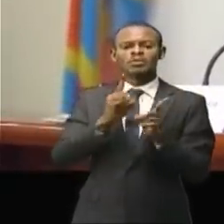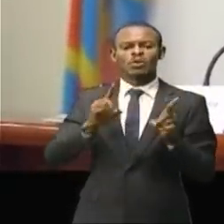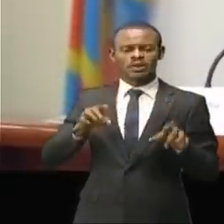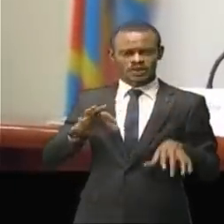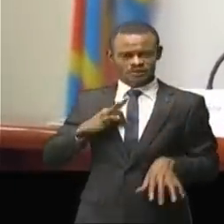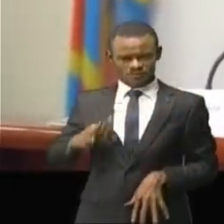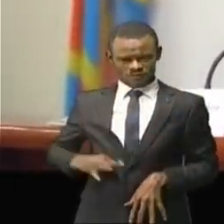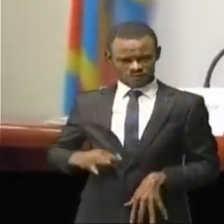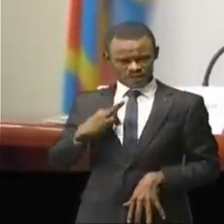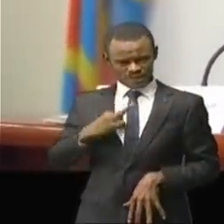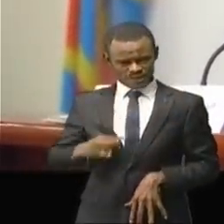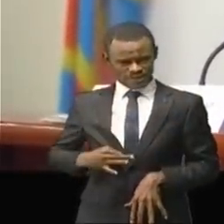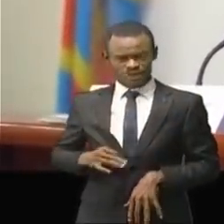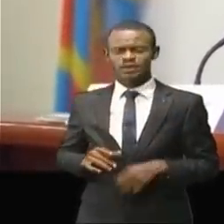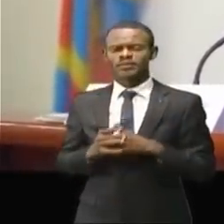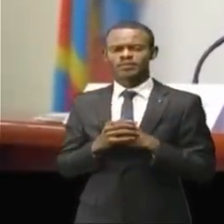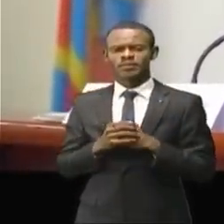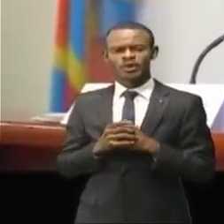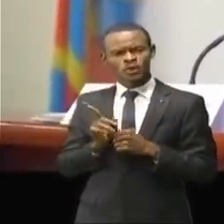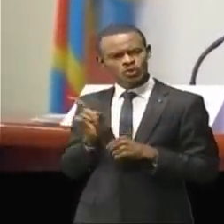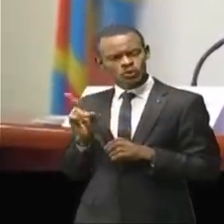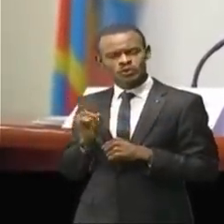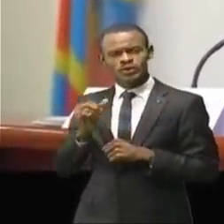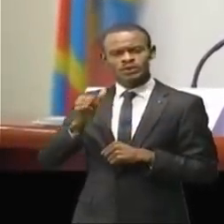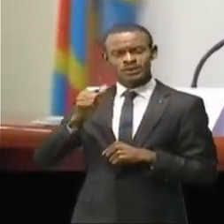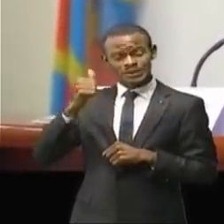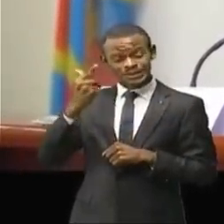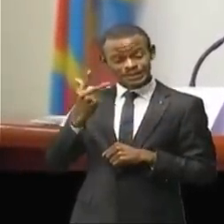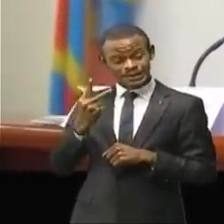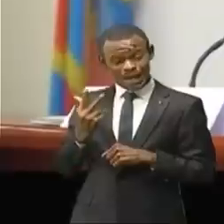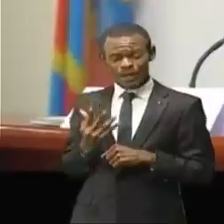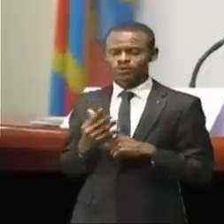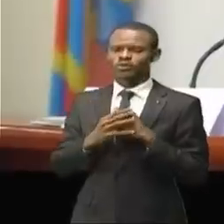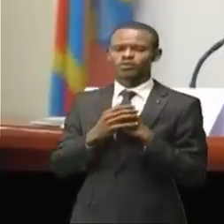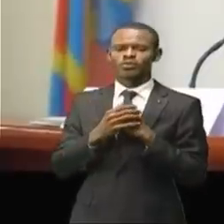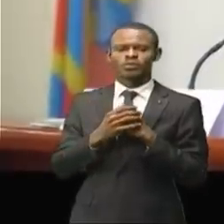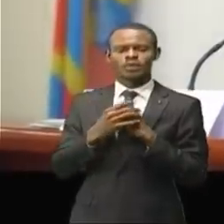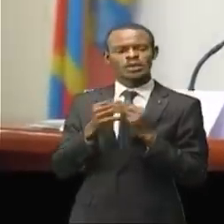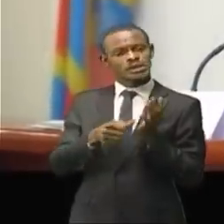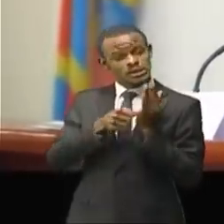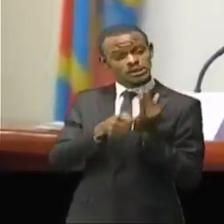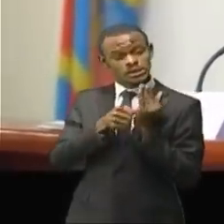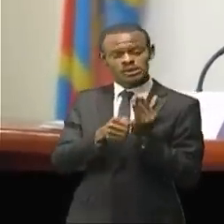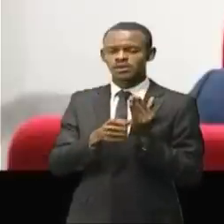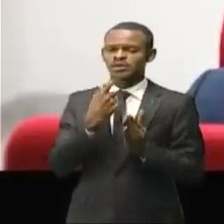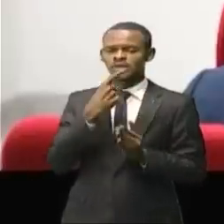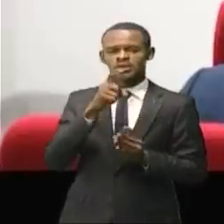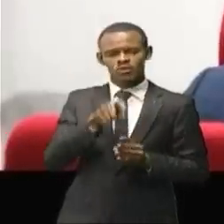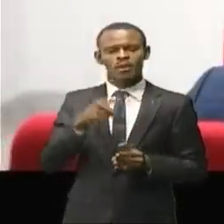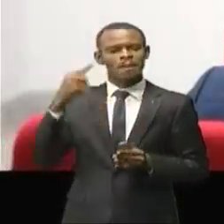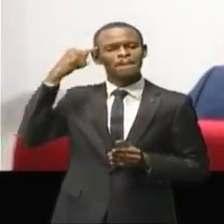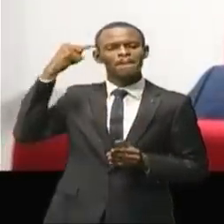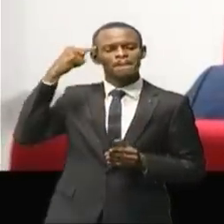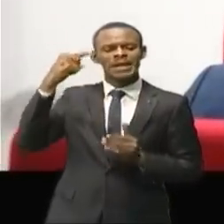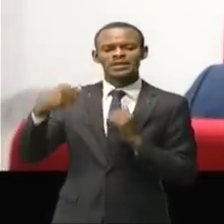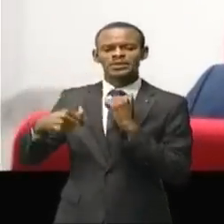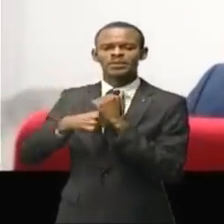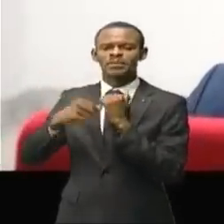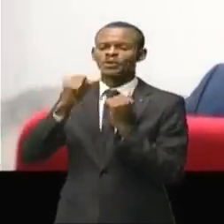justement au quotidien demande à ce que nous puissions suivre cette question